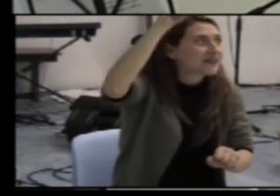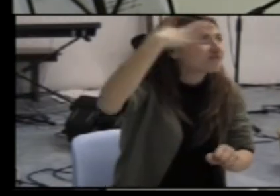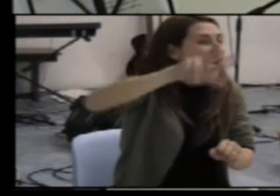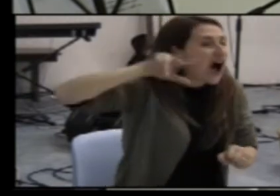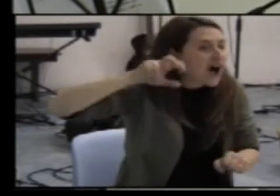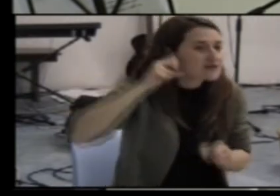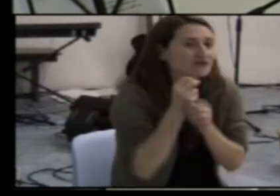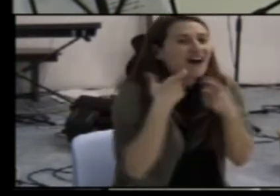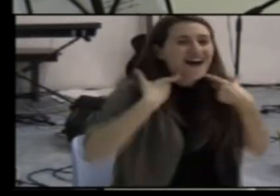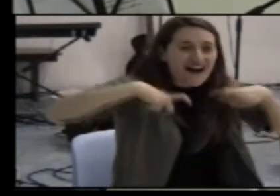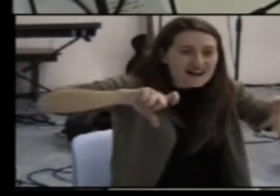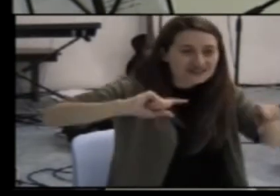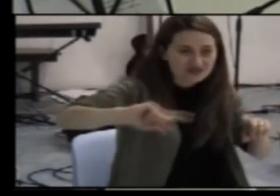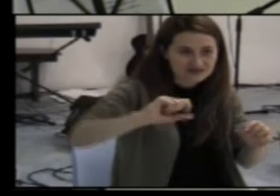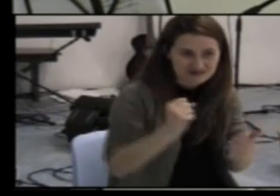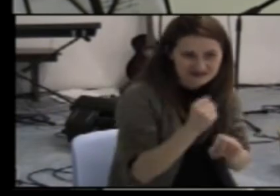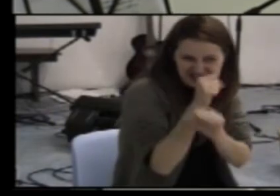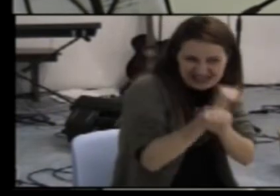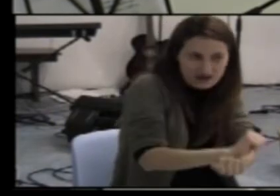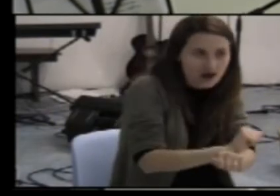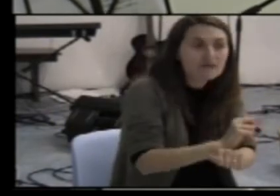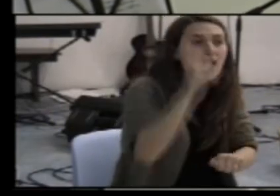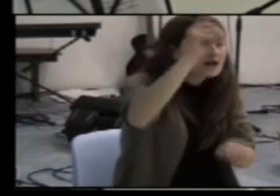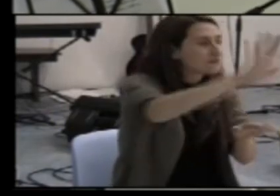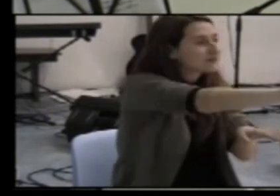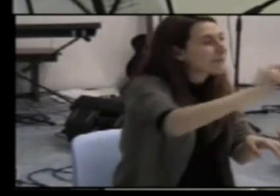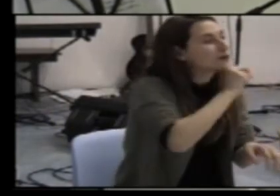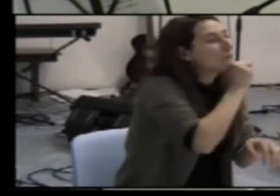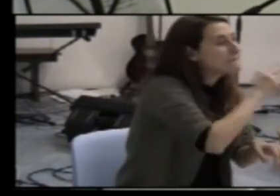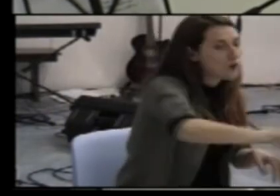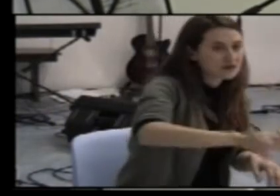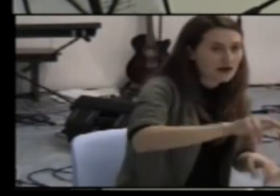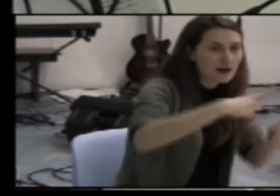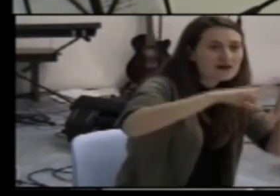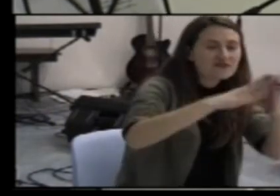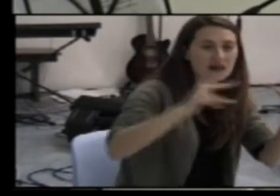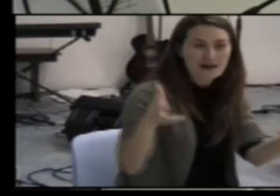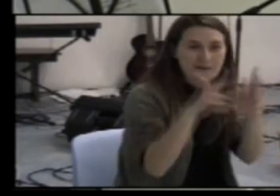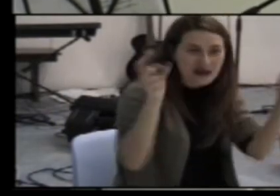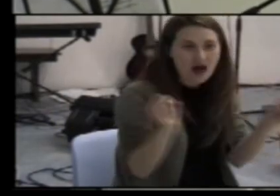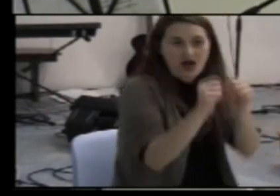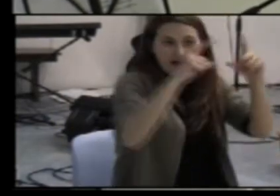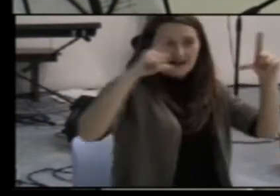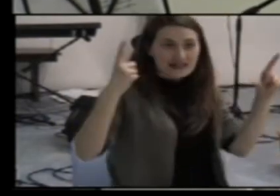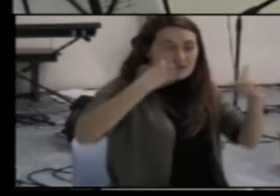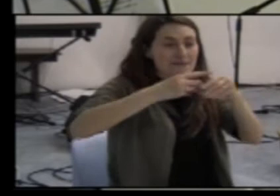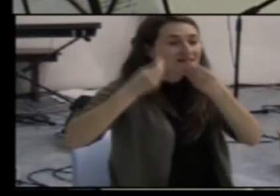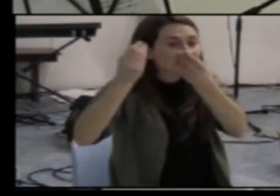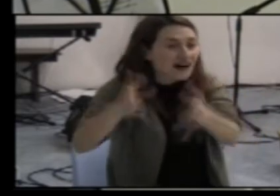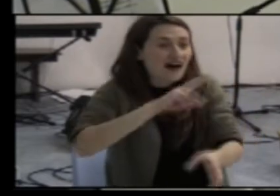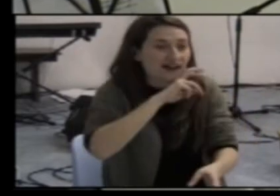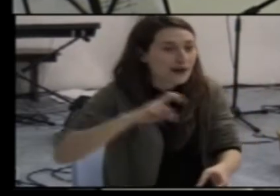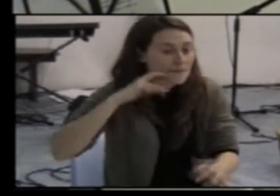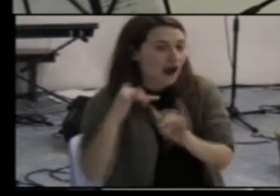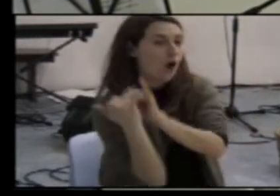di Israele fuori dall'Egitto facendo segni e prodigi e ha dato loro la legge e la circoncisione, che era il